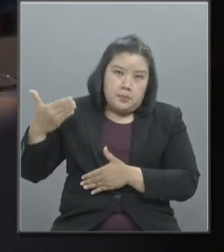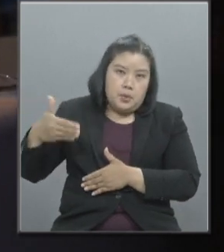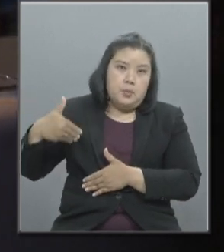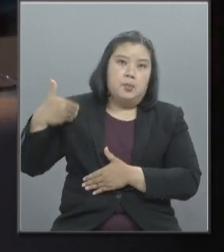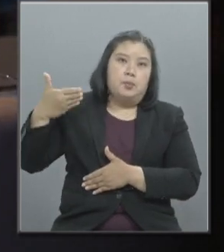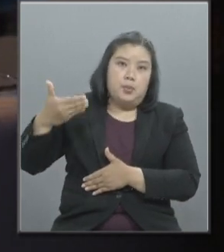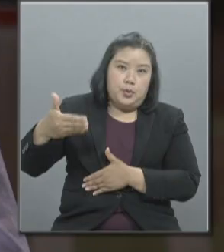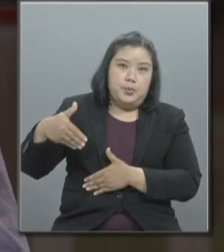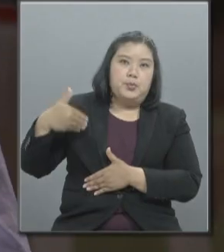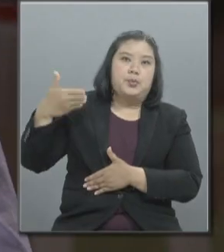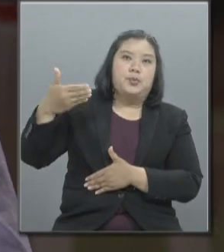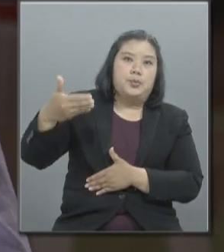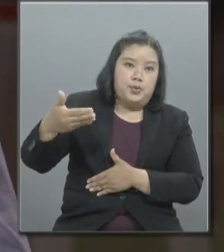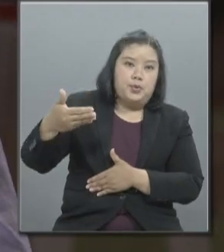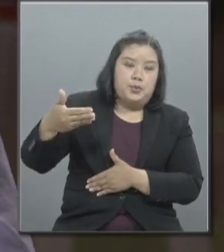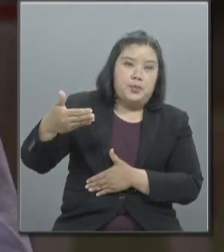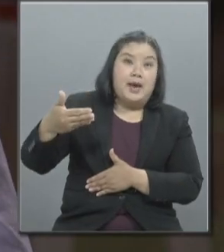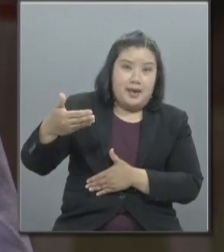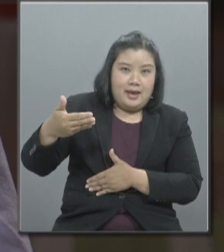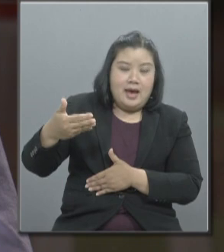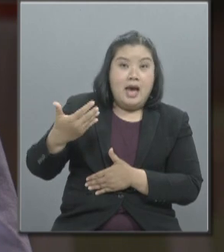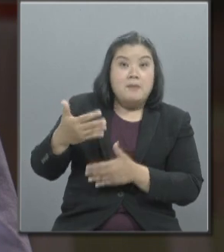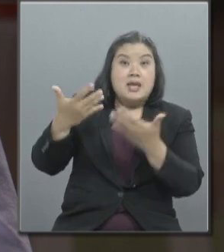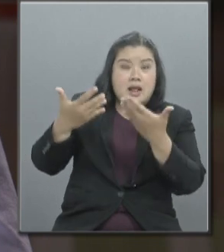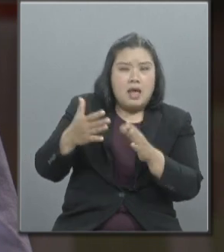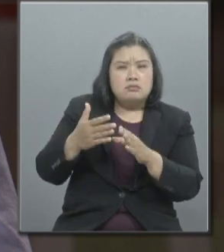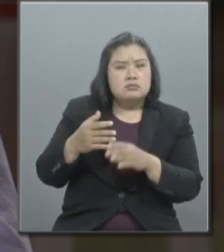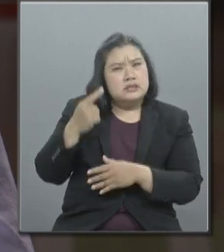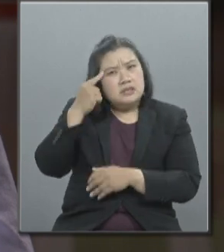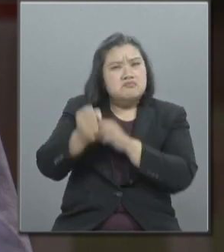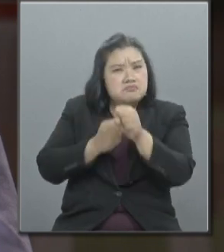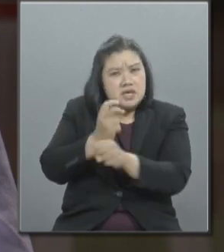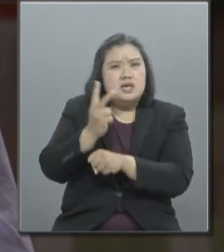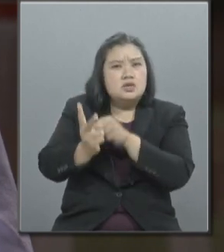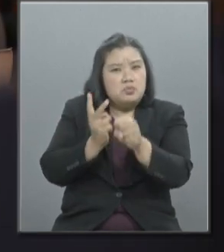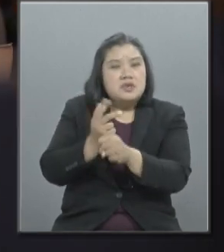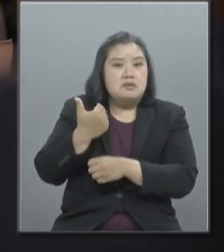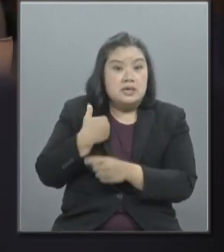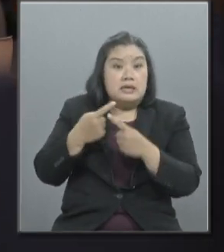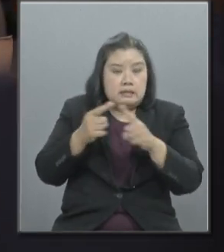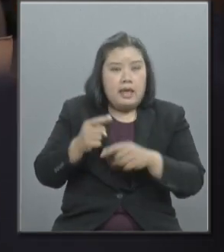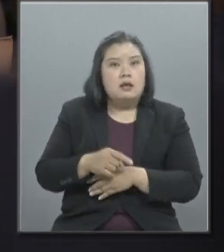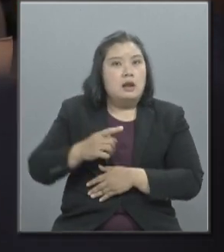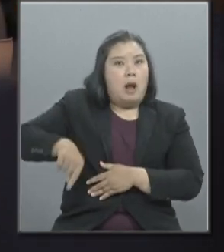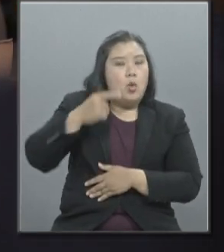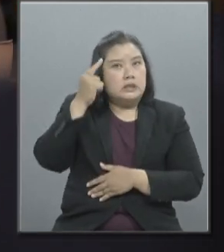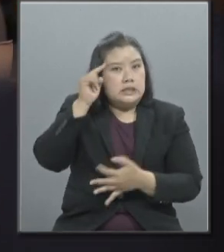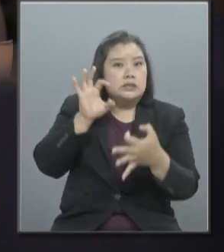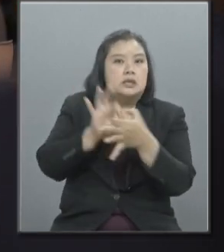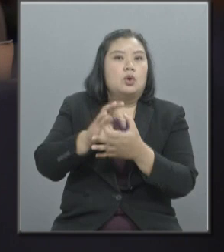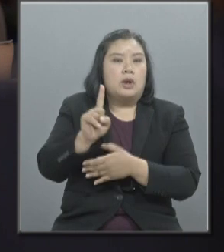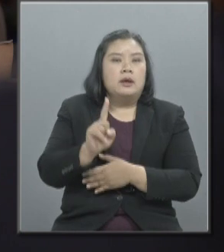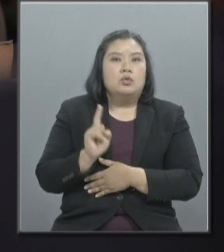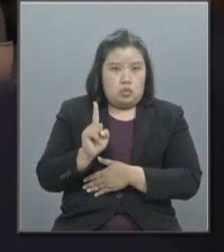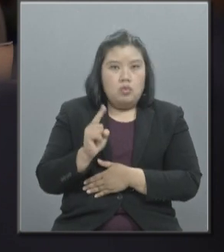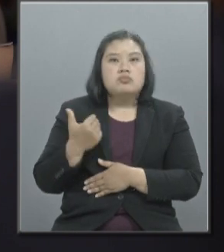แล้วในอดีตใช่ไหมครับบางเรื่องก็ผ่านมาแล้วไม่กี่ปีแต่จุดร่วมกันอย่างหนึ่งครับก็คือมันเป็นเรื่องราวที่ในช่วงเวล